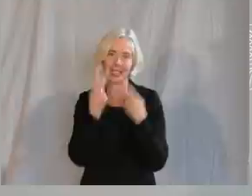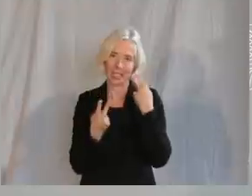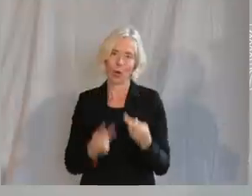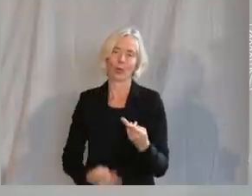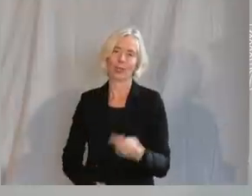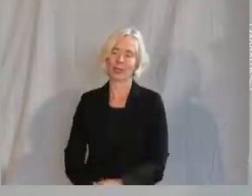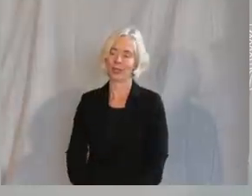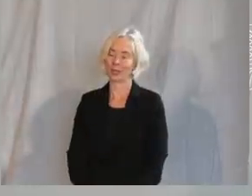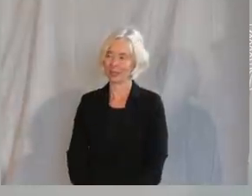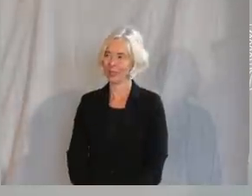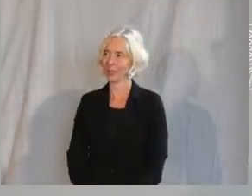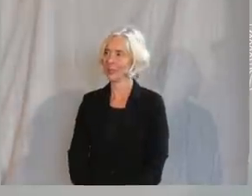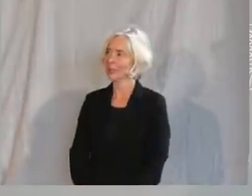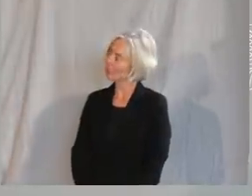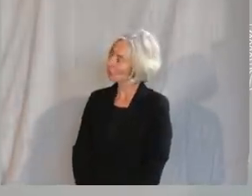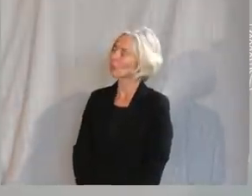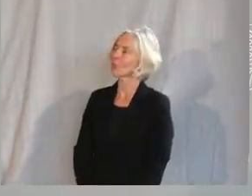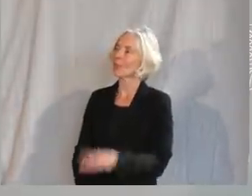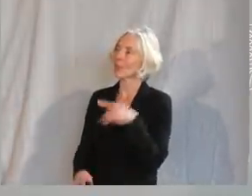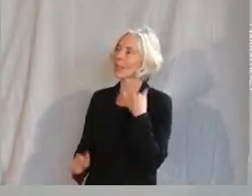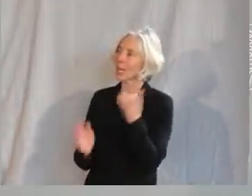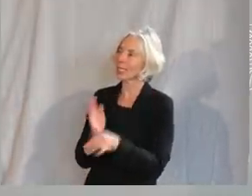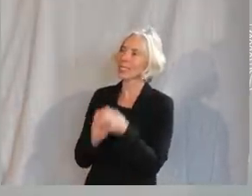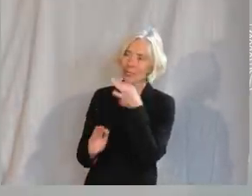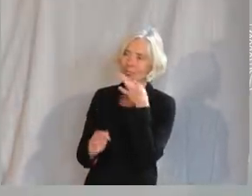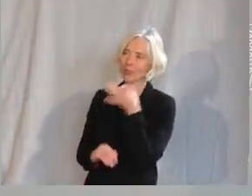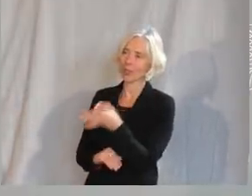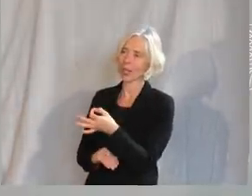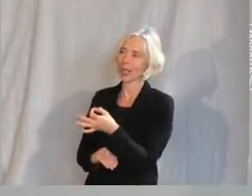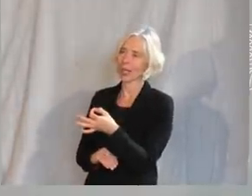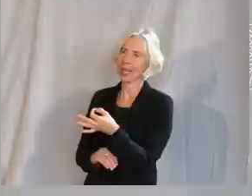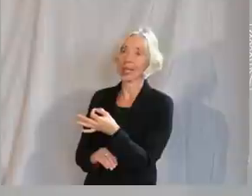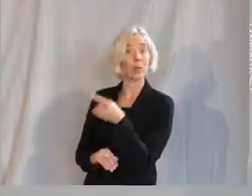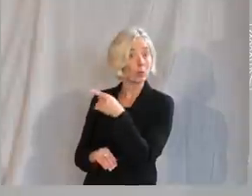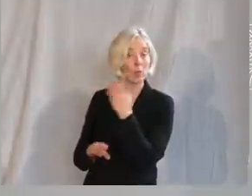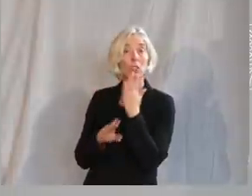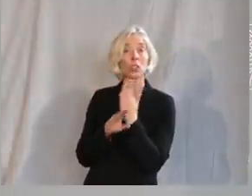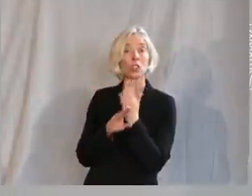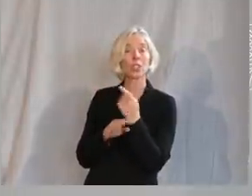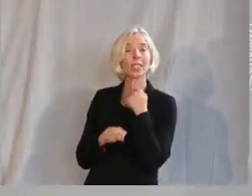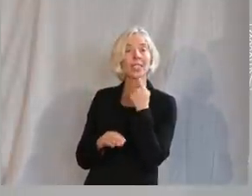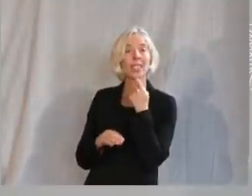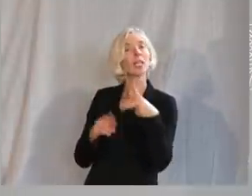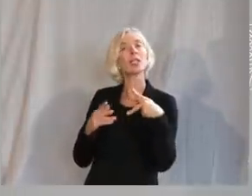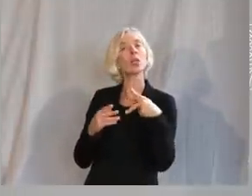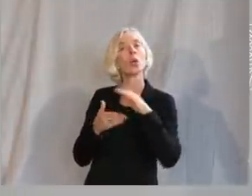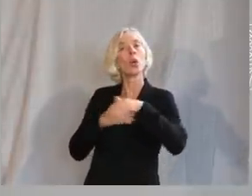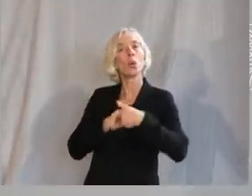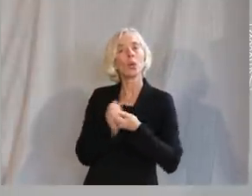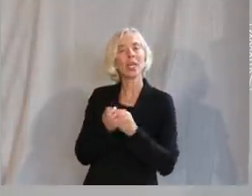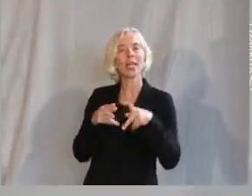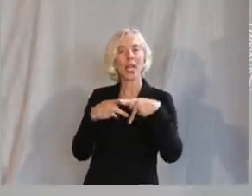Okay. Und eine letzte Frage habe ich noch. Sie haben ja gesagt, die Hygienekonzepte auch wieder abklopfen von Gastronomen